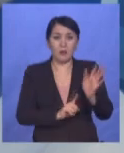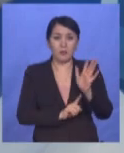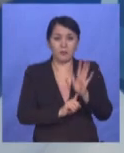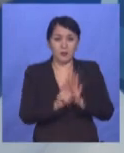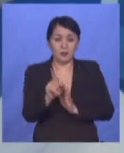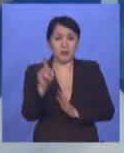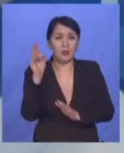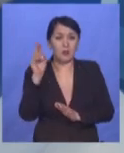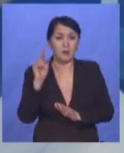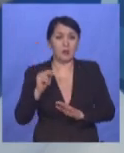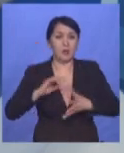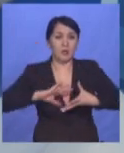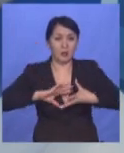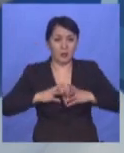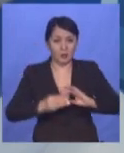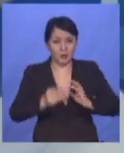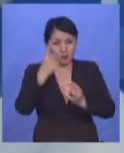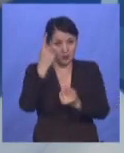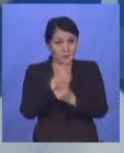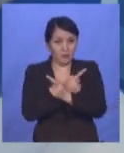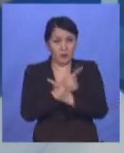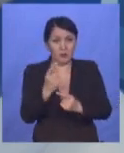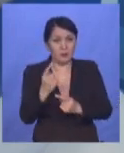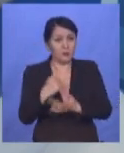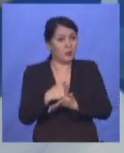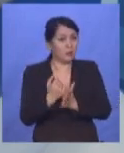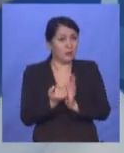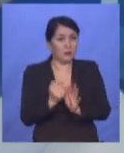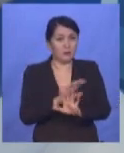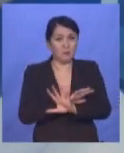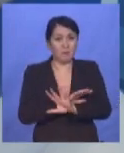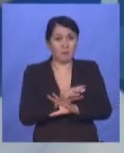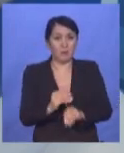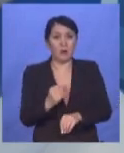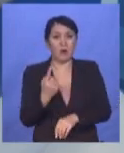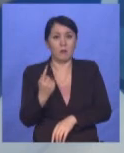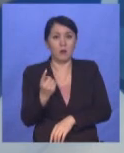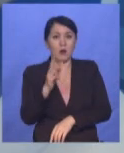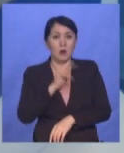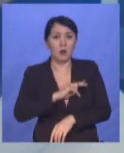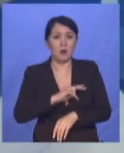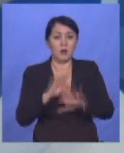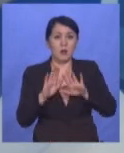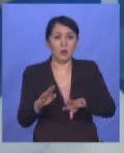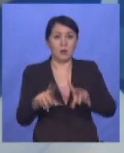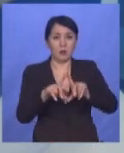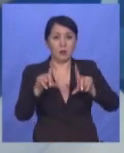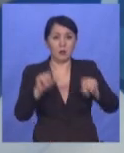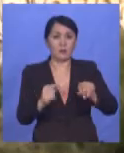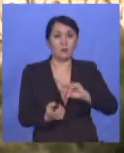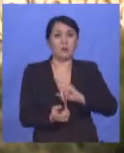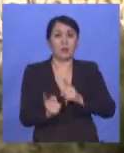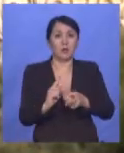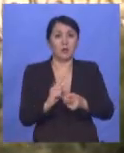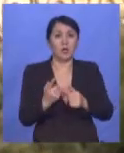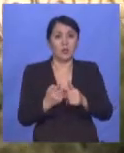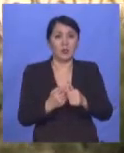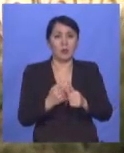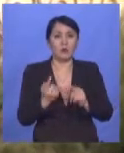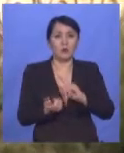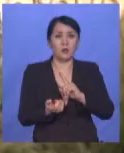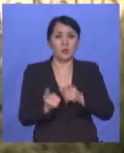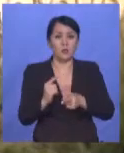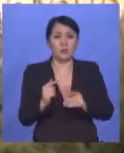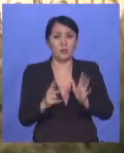Ал бастапқы статистикалық деректердің тәйексіздігі анықталған жағдайда, олар бір жұмыс күні ішінде нысандарға түзетулер енгізуі керек.